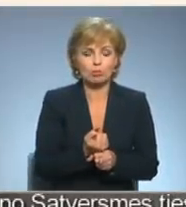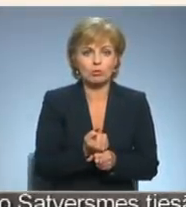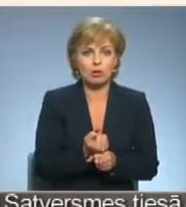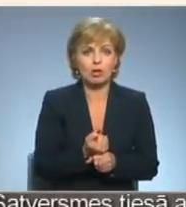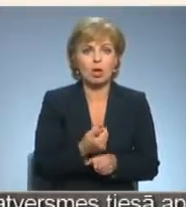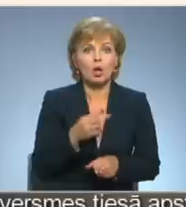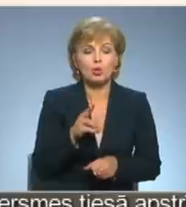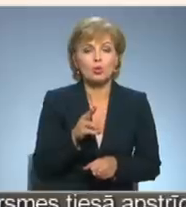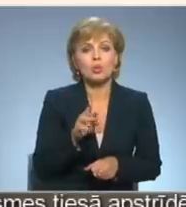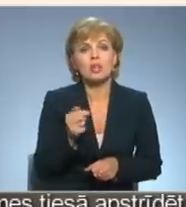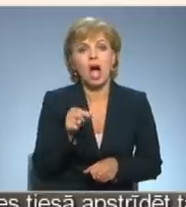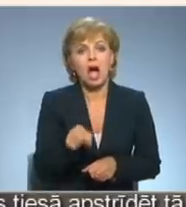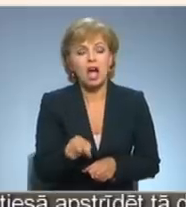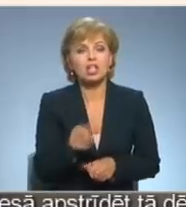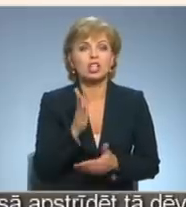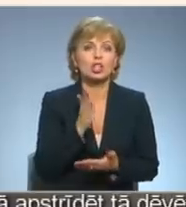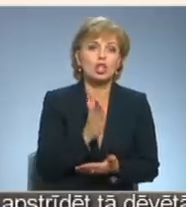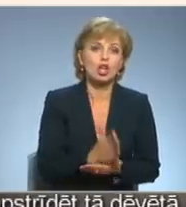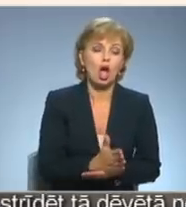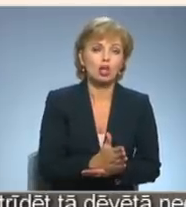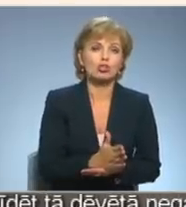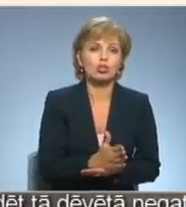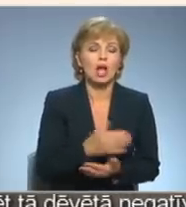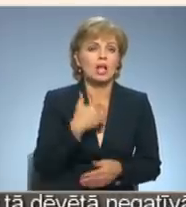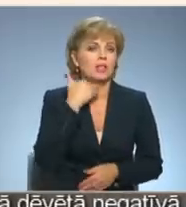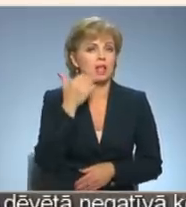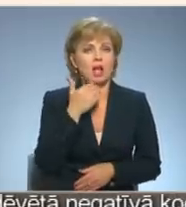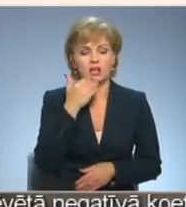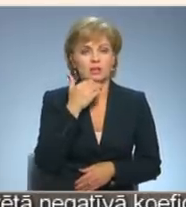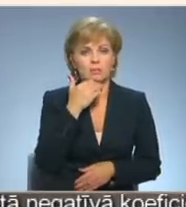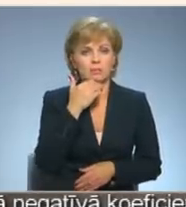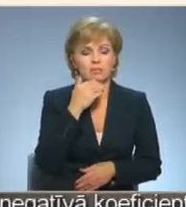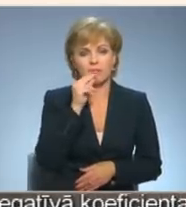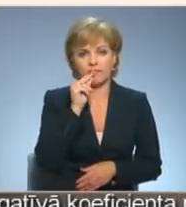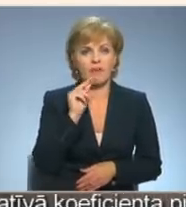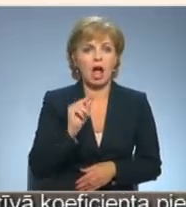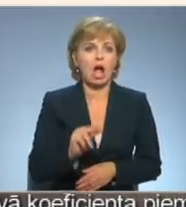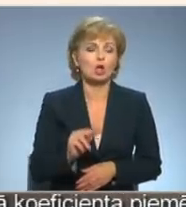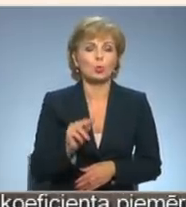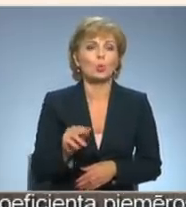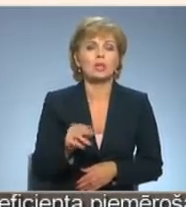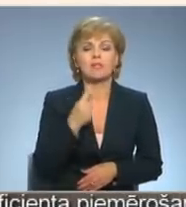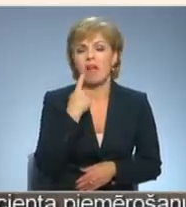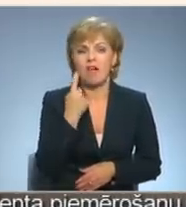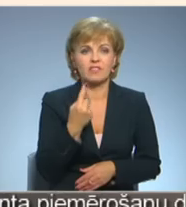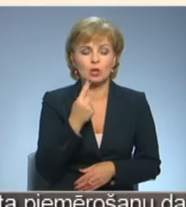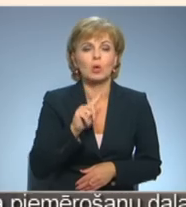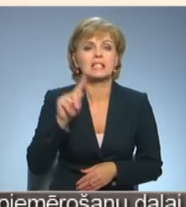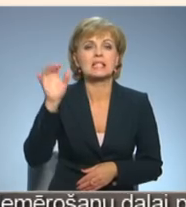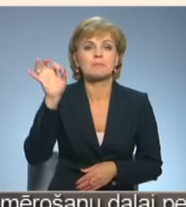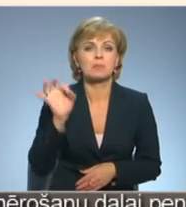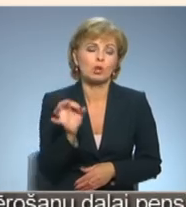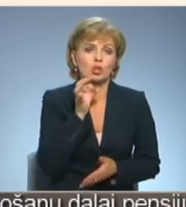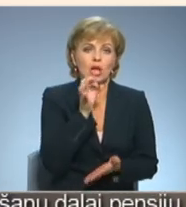Nu tā, tieši. Es negribu vainot nevienu kā simtprocentīgi